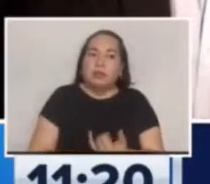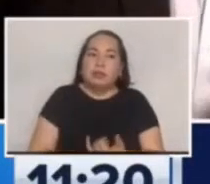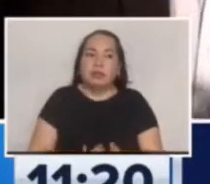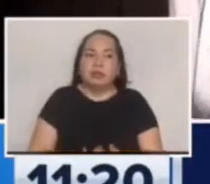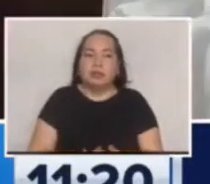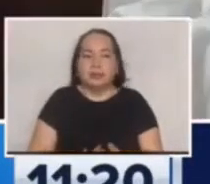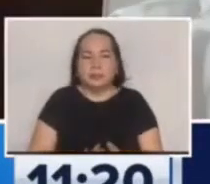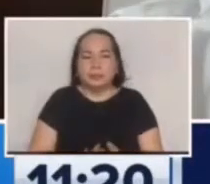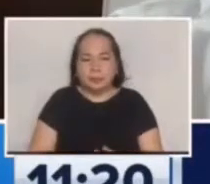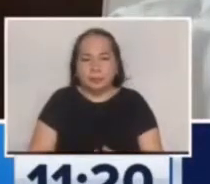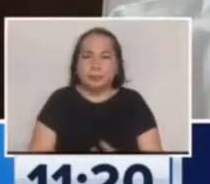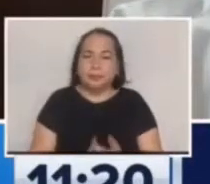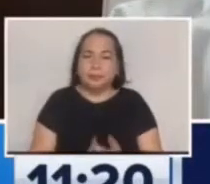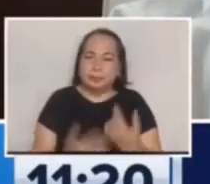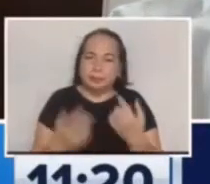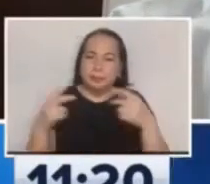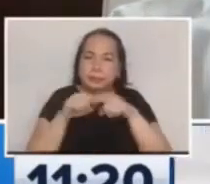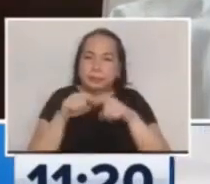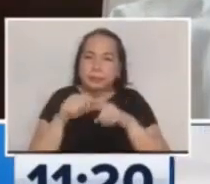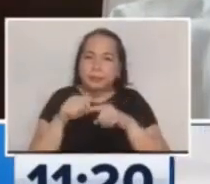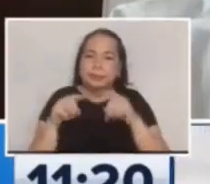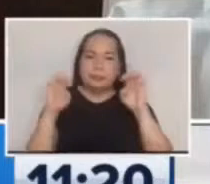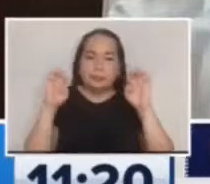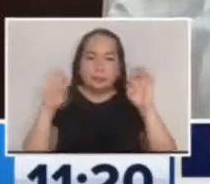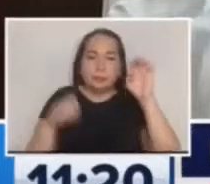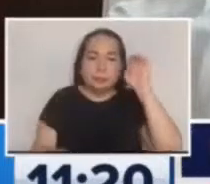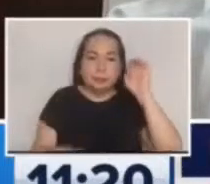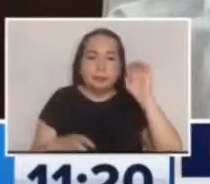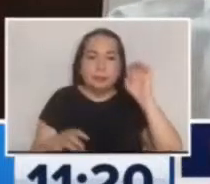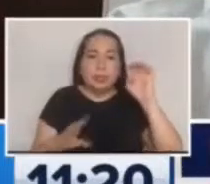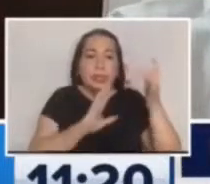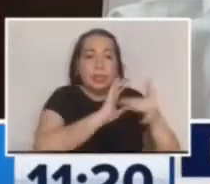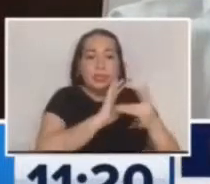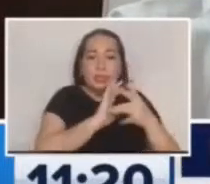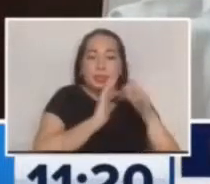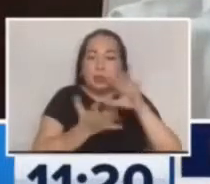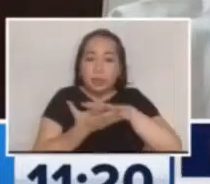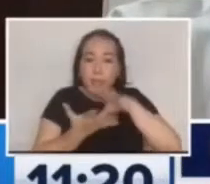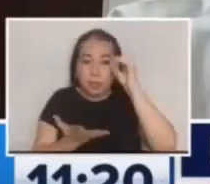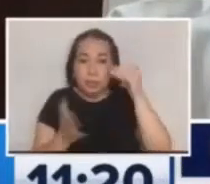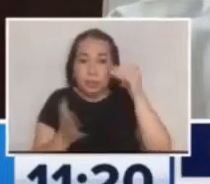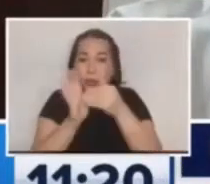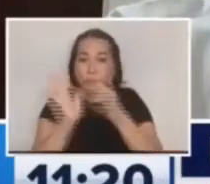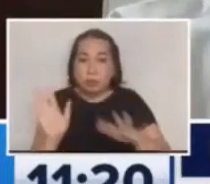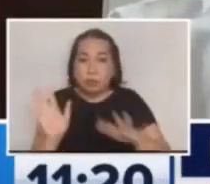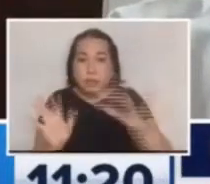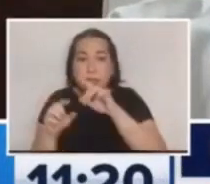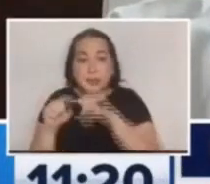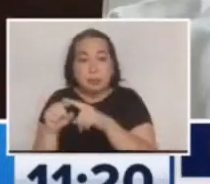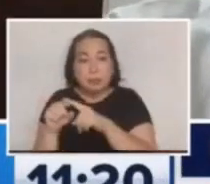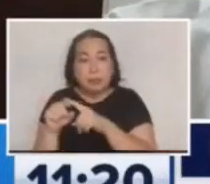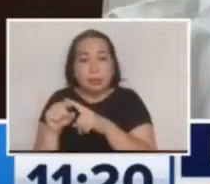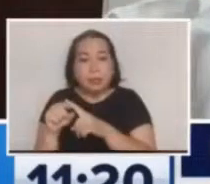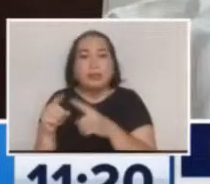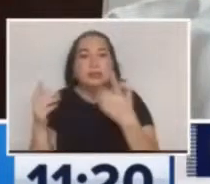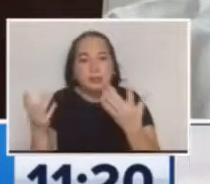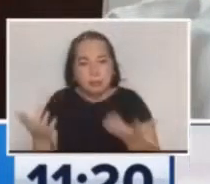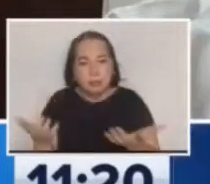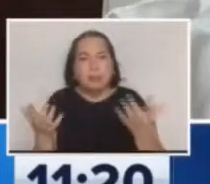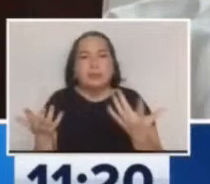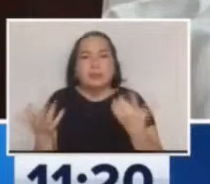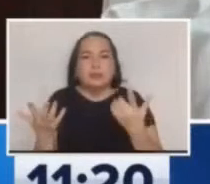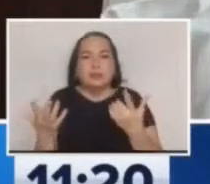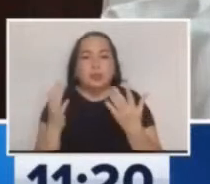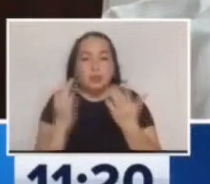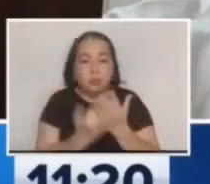Well, siyempre kasama dyan ang pagsasanay ng mga bata sa